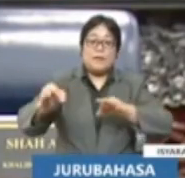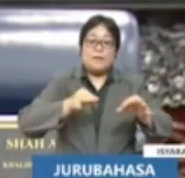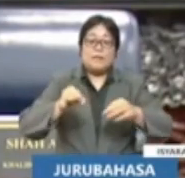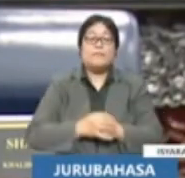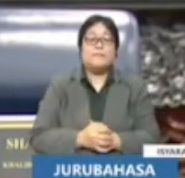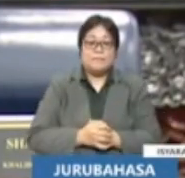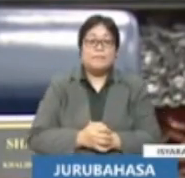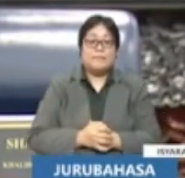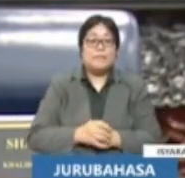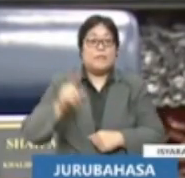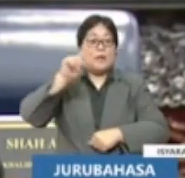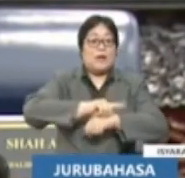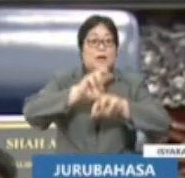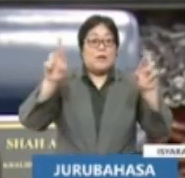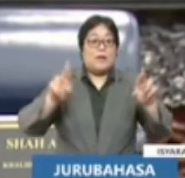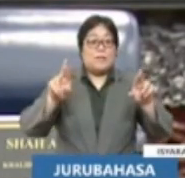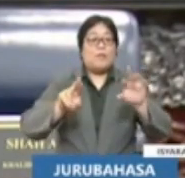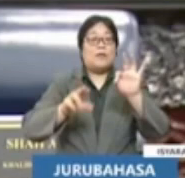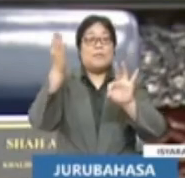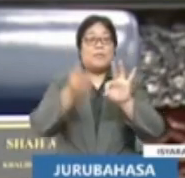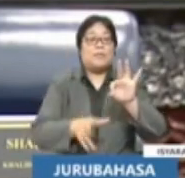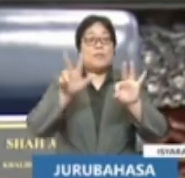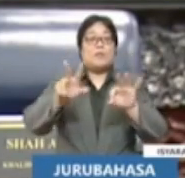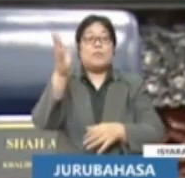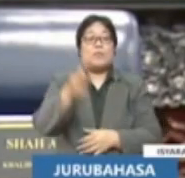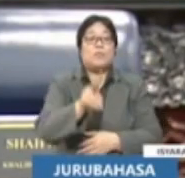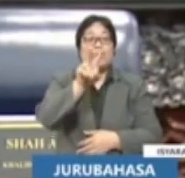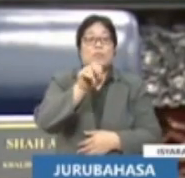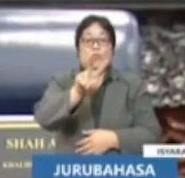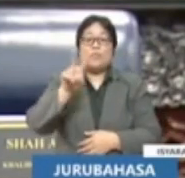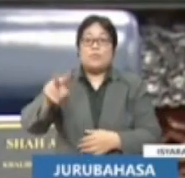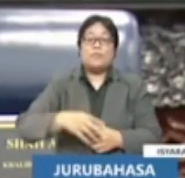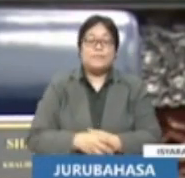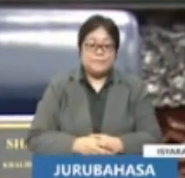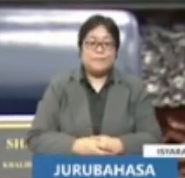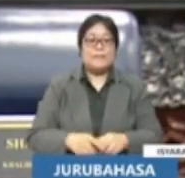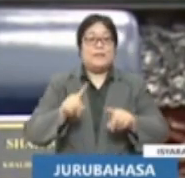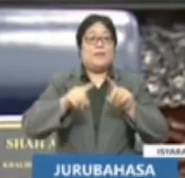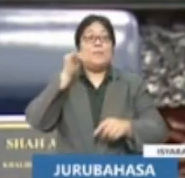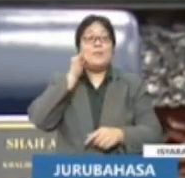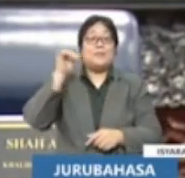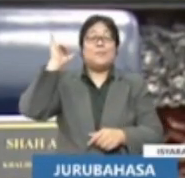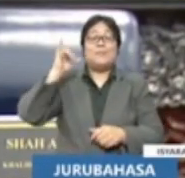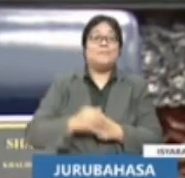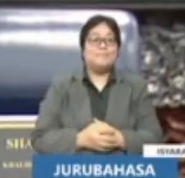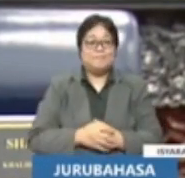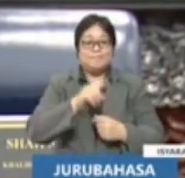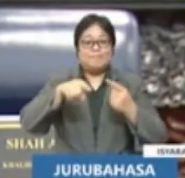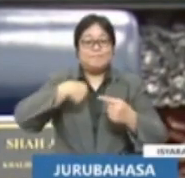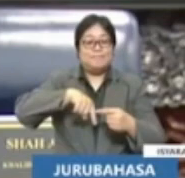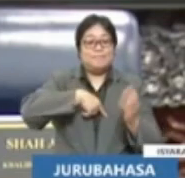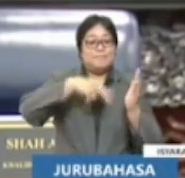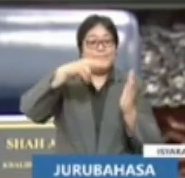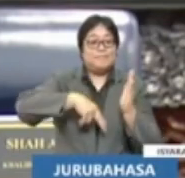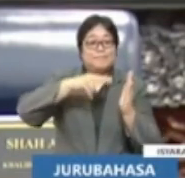tersebut selewat-lewatnya pada hari Rabu 9 hari bulan Mac 2022. Tapi semalam bila kita